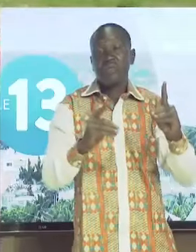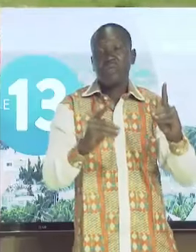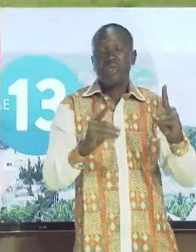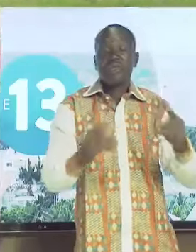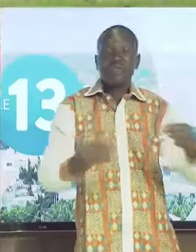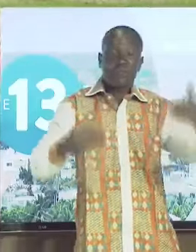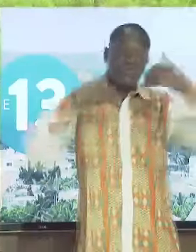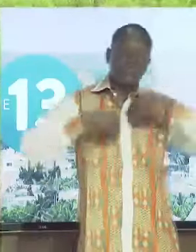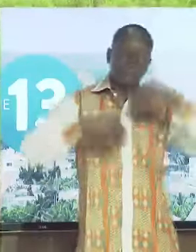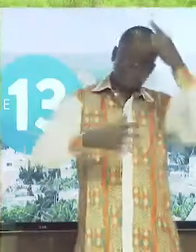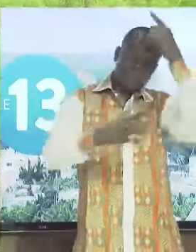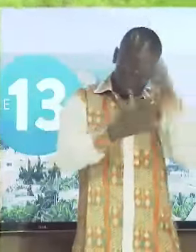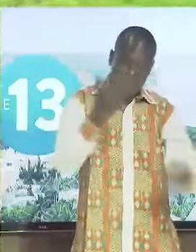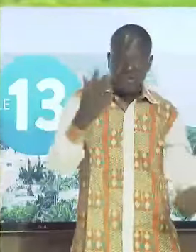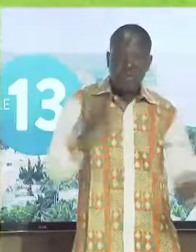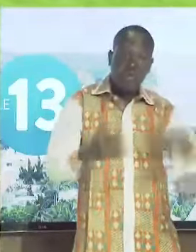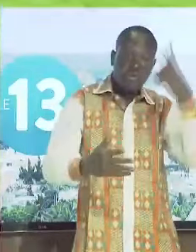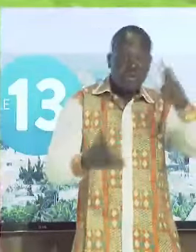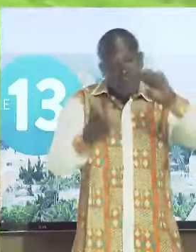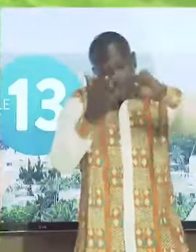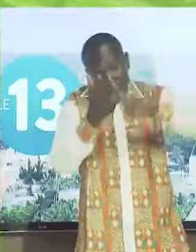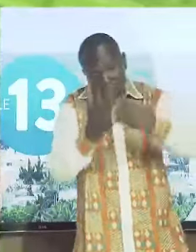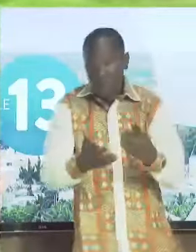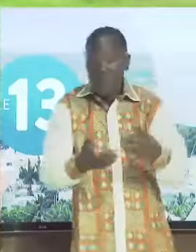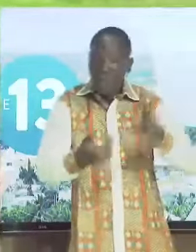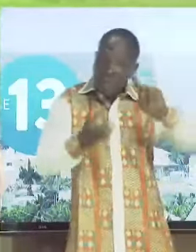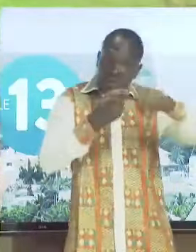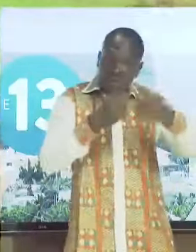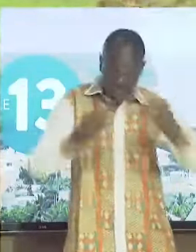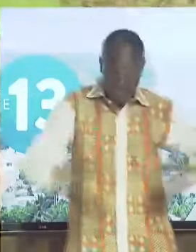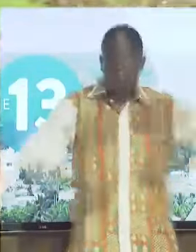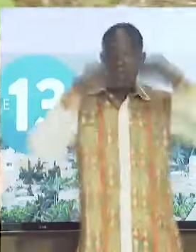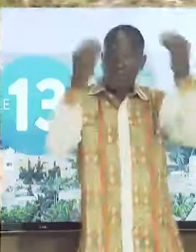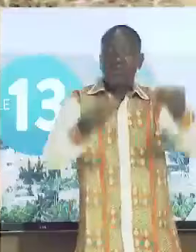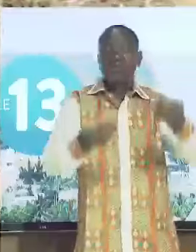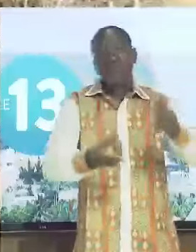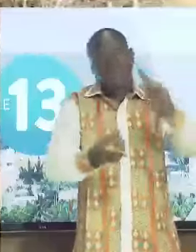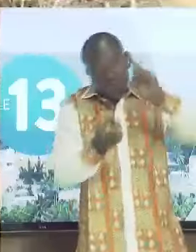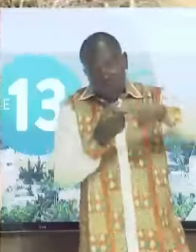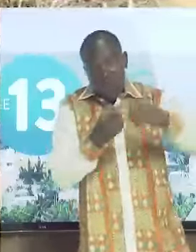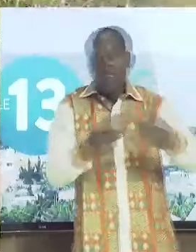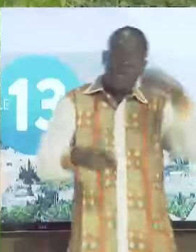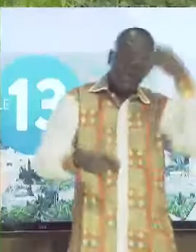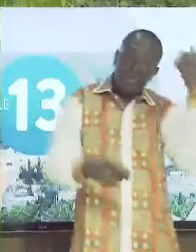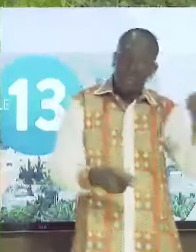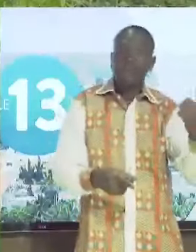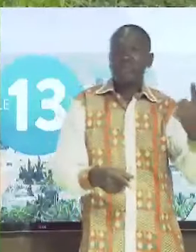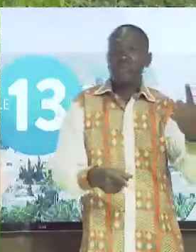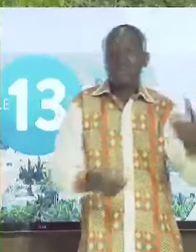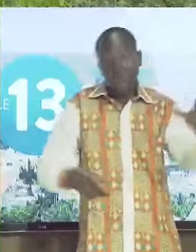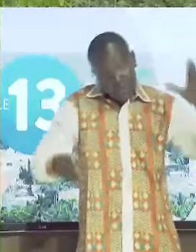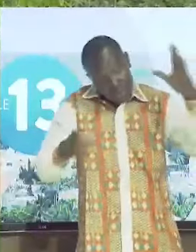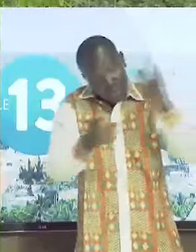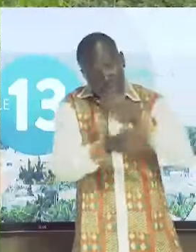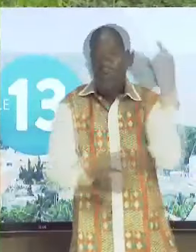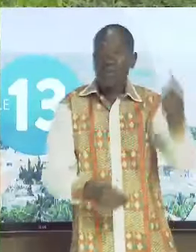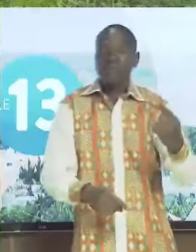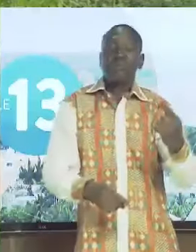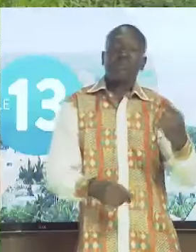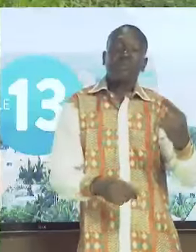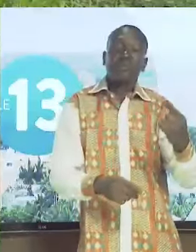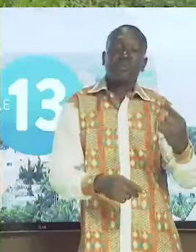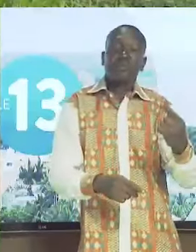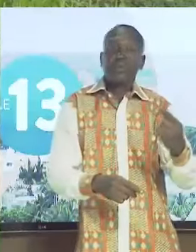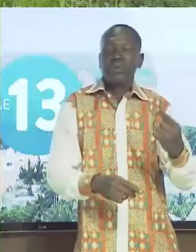quelque chose, des fois, si ton ami n'a pas eu quelque chose, il faut donner un. Toi aussi, tu prends un. Donc, en compte de ça,